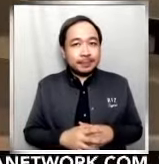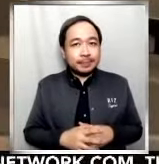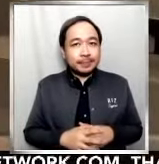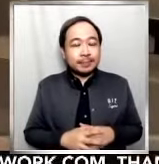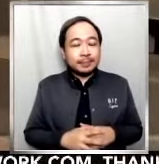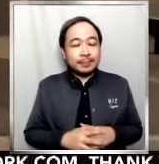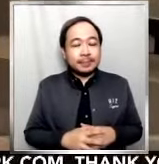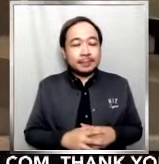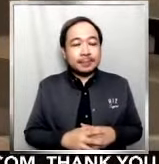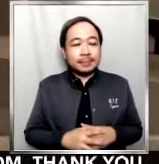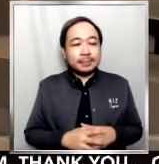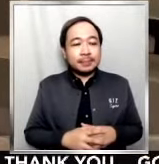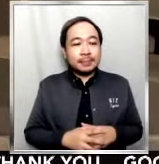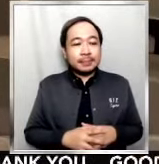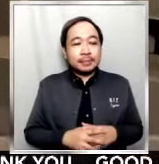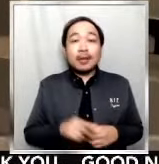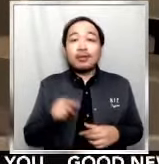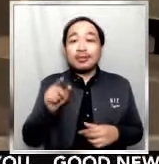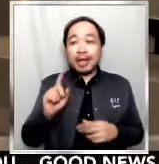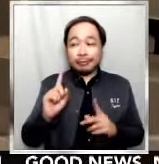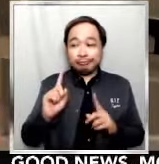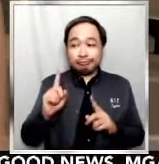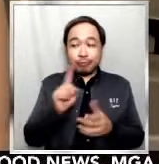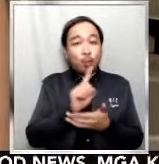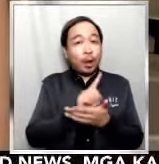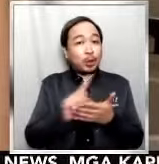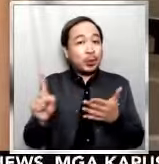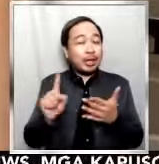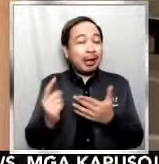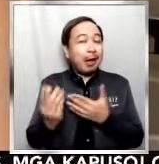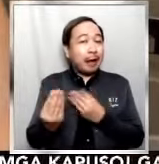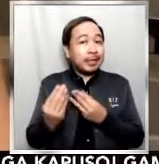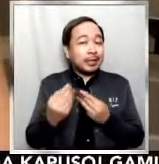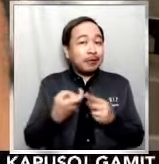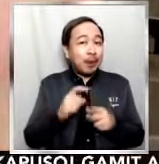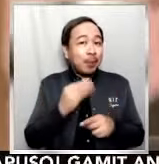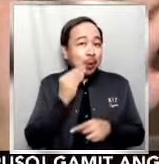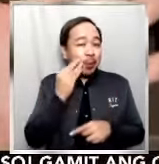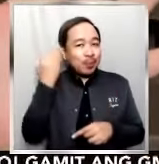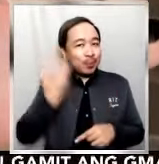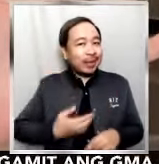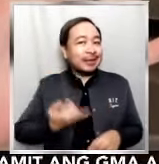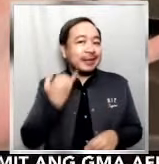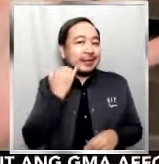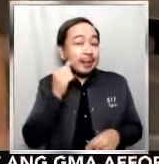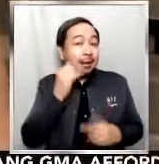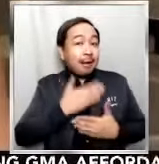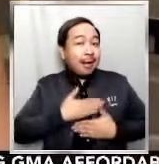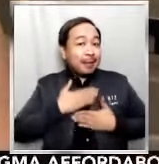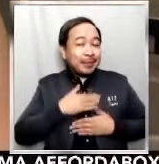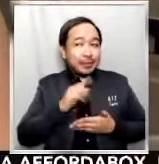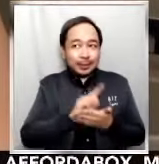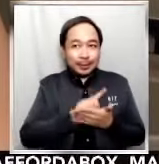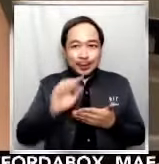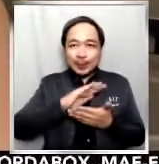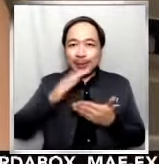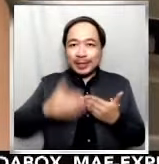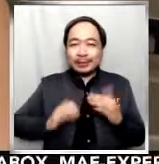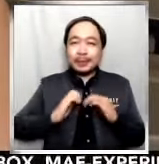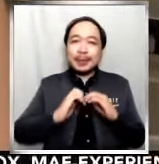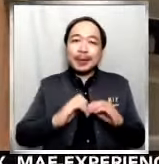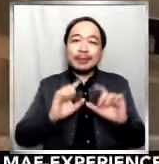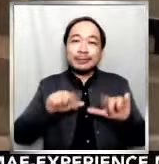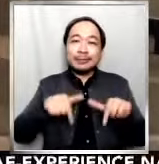And that's it for our week-long chika from home. Ako po si Iya Arellano. Happy weekend, mga kapuso! Miss Melzer, Mike, Miss